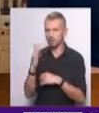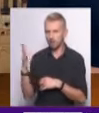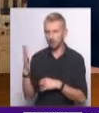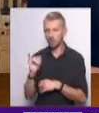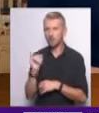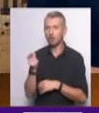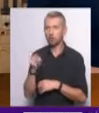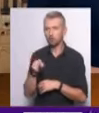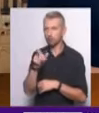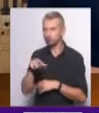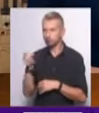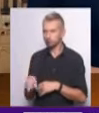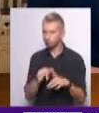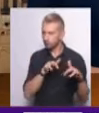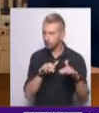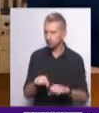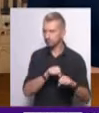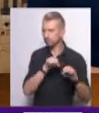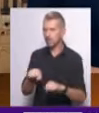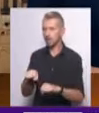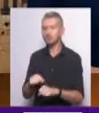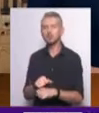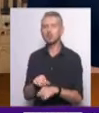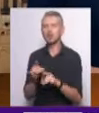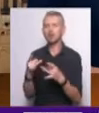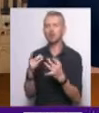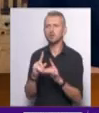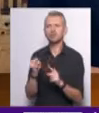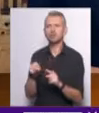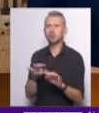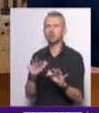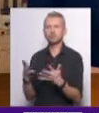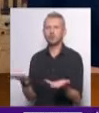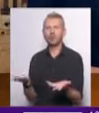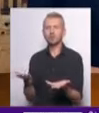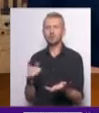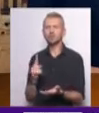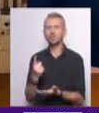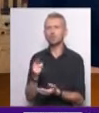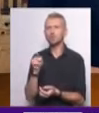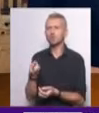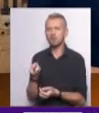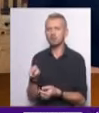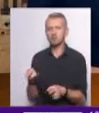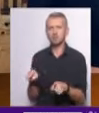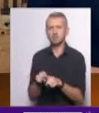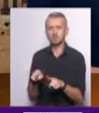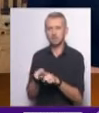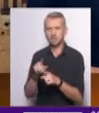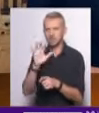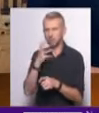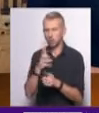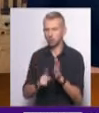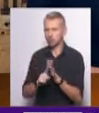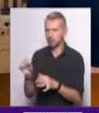саме тому жителі вийшли на захист. Розкажіть, що взагалі там за ситуація і чому там такі вже серйозні